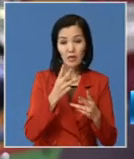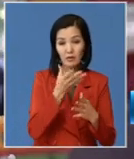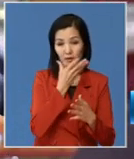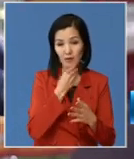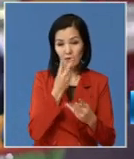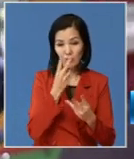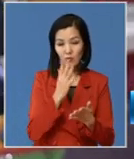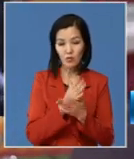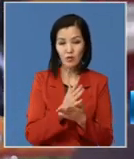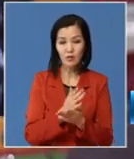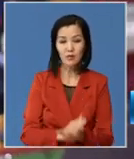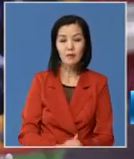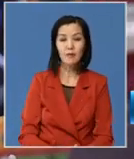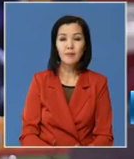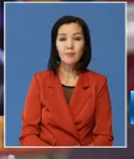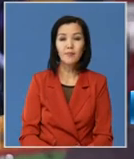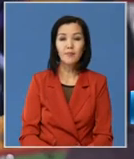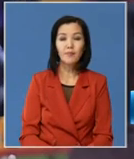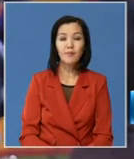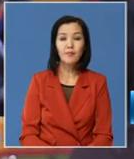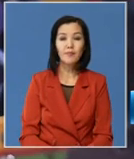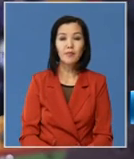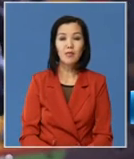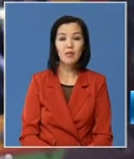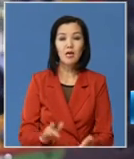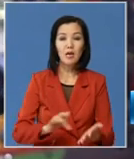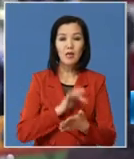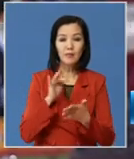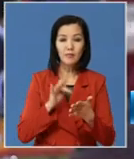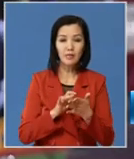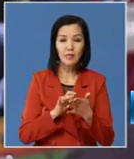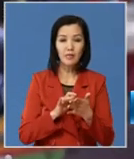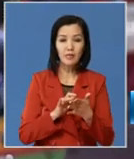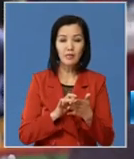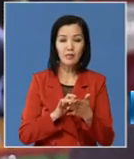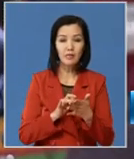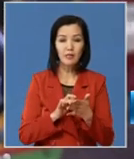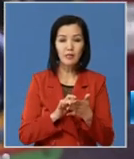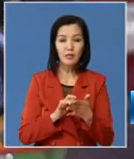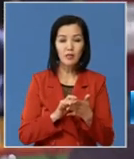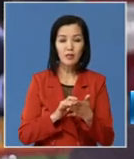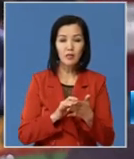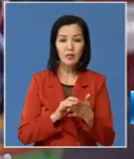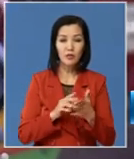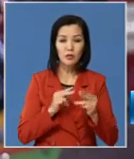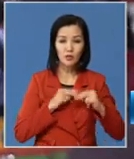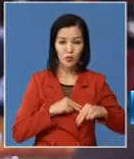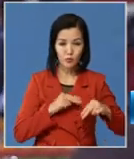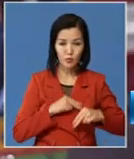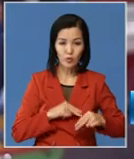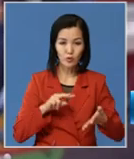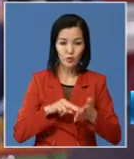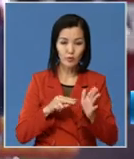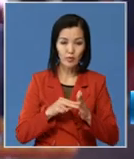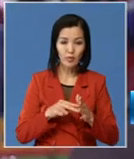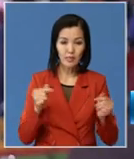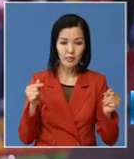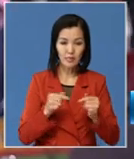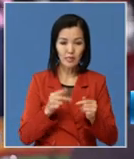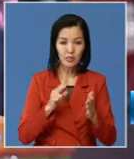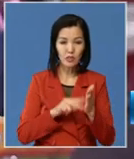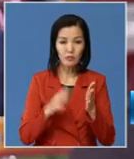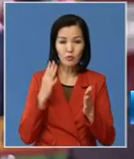аяздың қаттылығы да күшейіп бара жатыр. Сол себепті бұл халыққа, қиналып отқан халыққа қол ұшын беру біздің